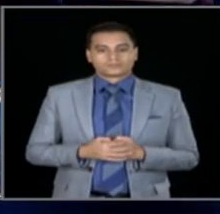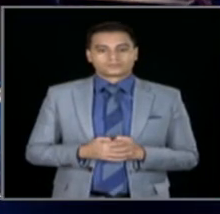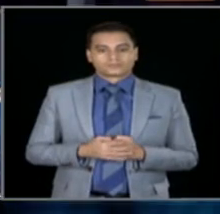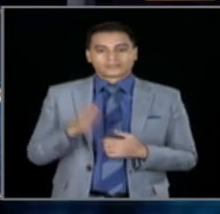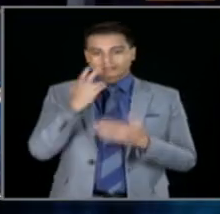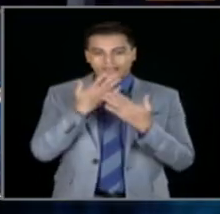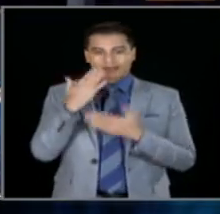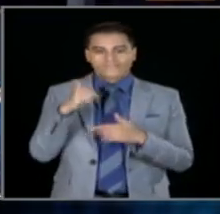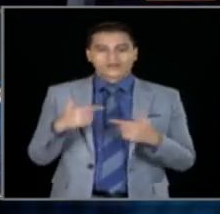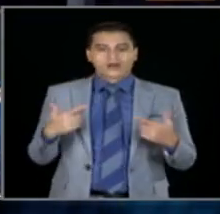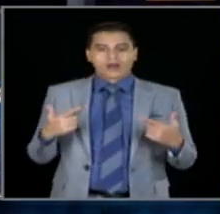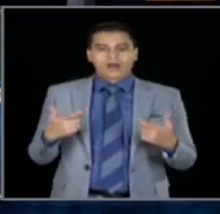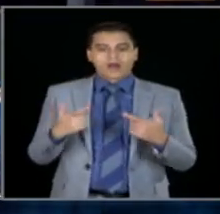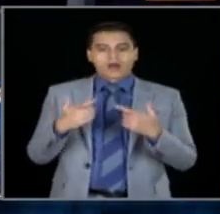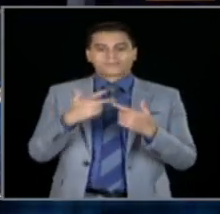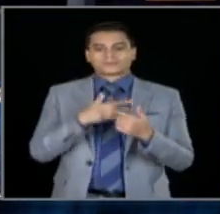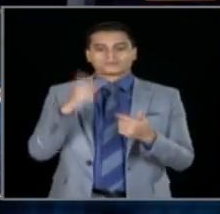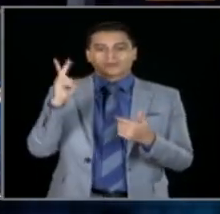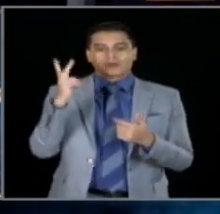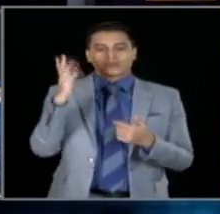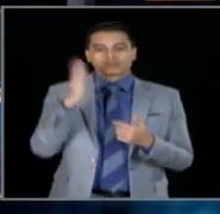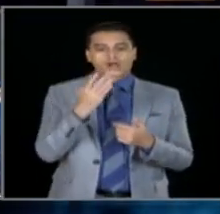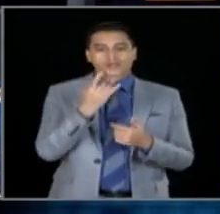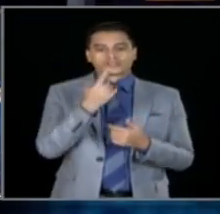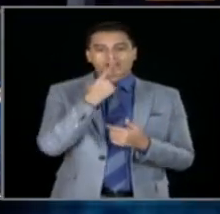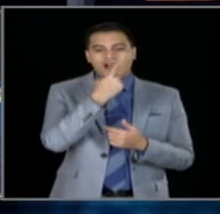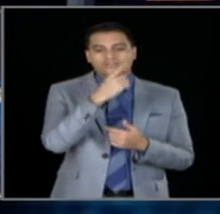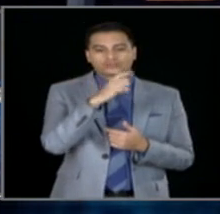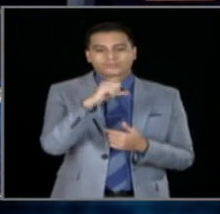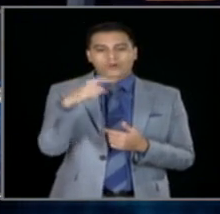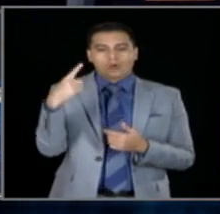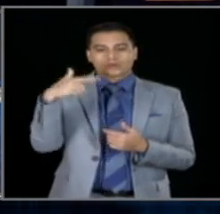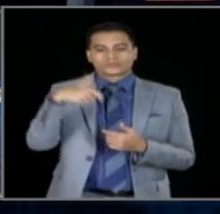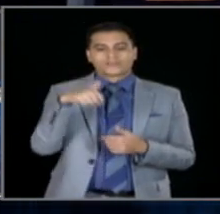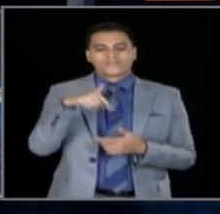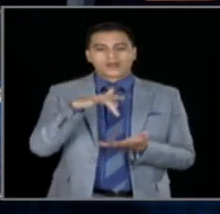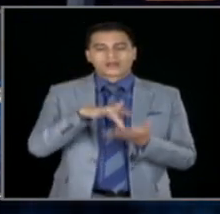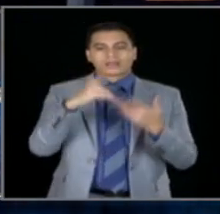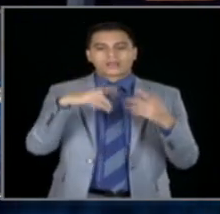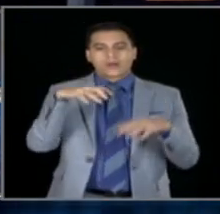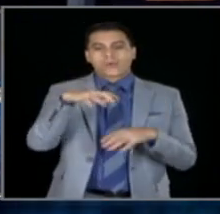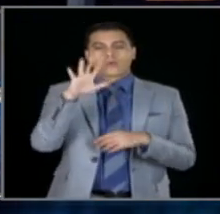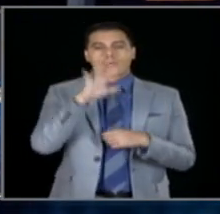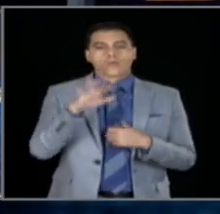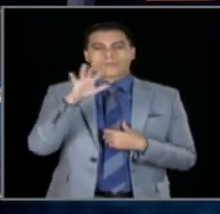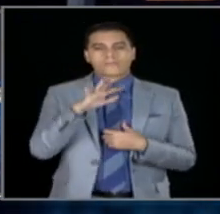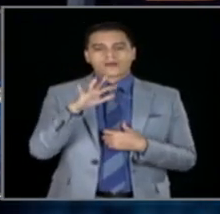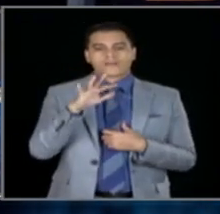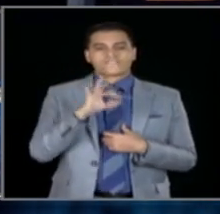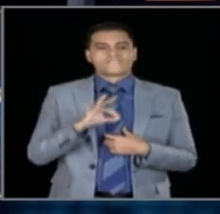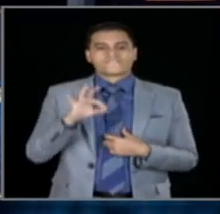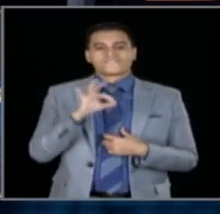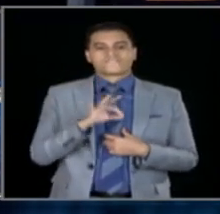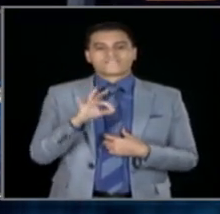تاريخ حدثت مجزره 17 اكتوبر عام 1961 باحدى العواصم